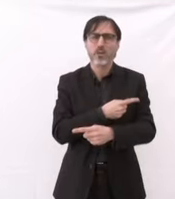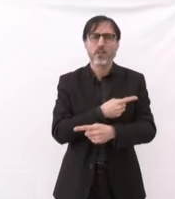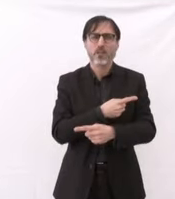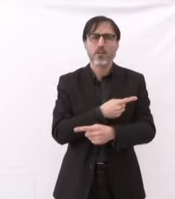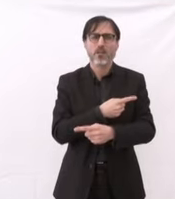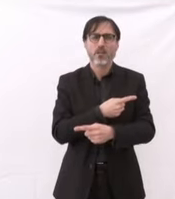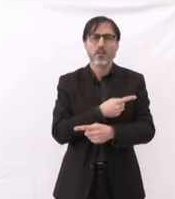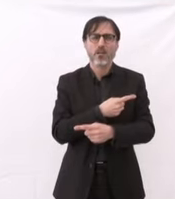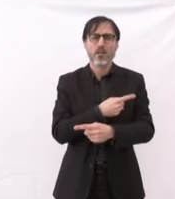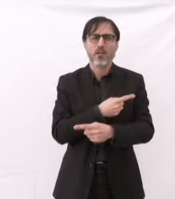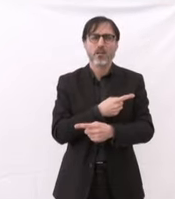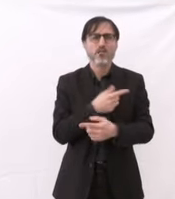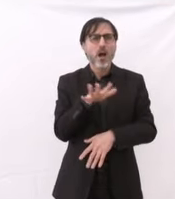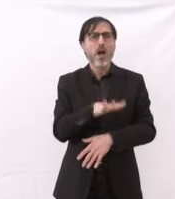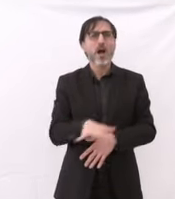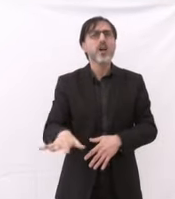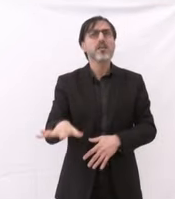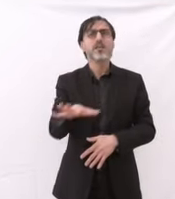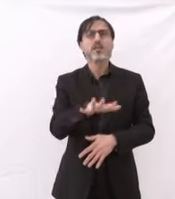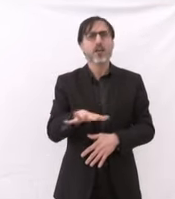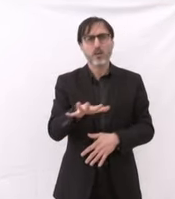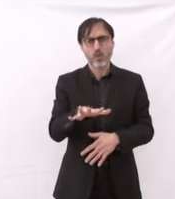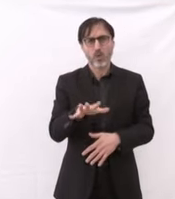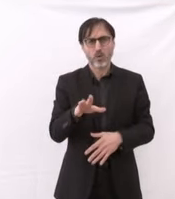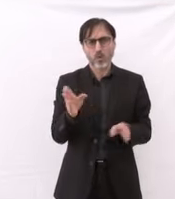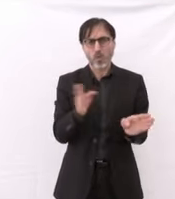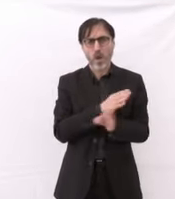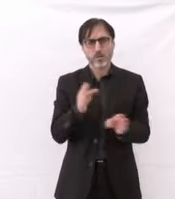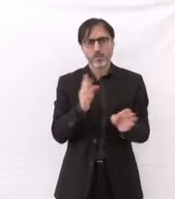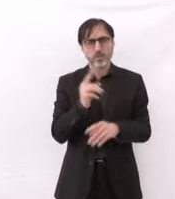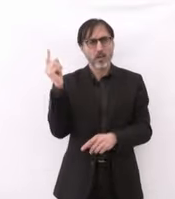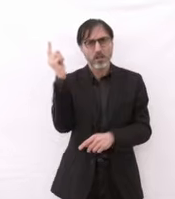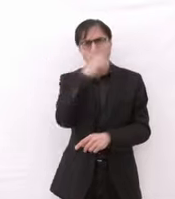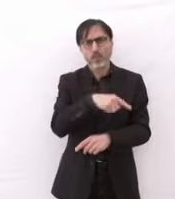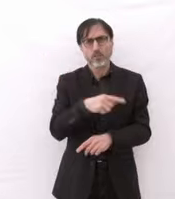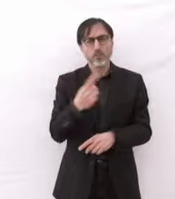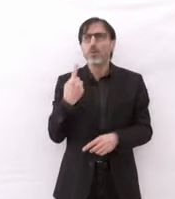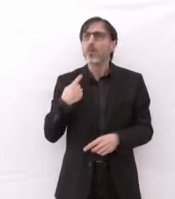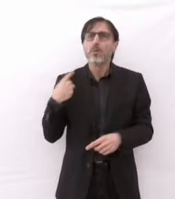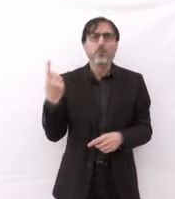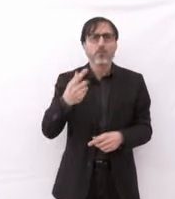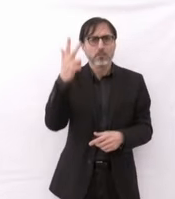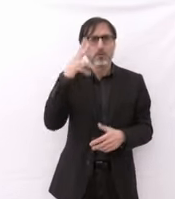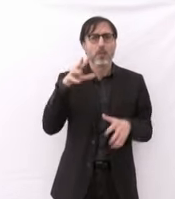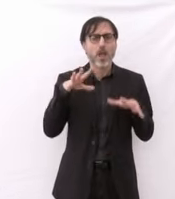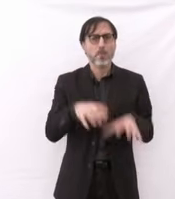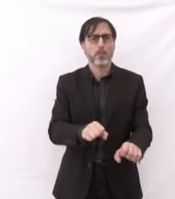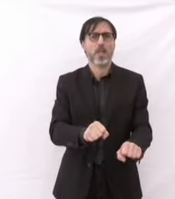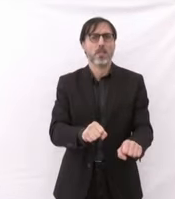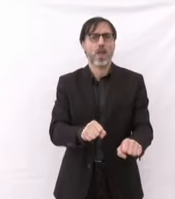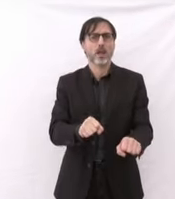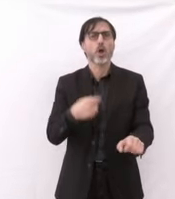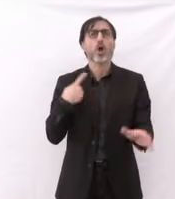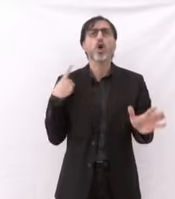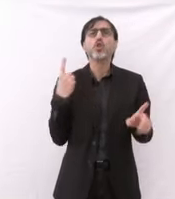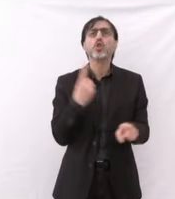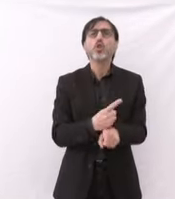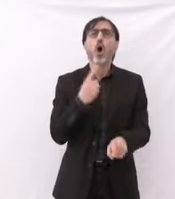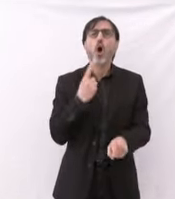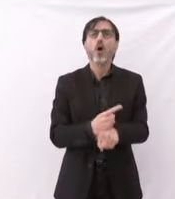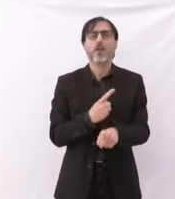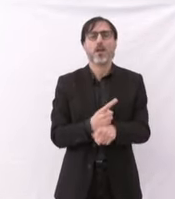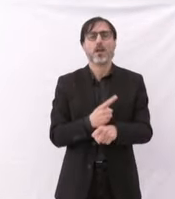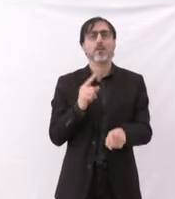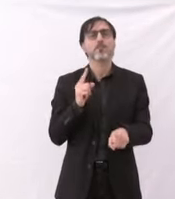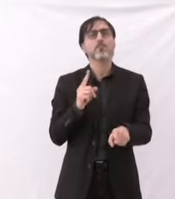c'è territorio che non lo sia difficile, sono fortemente impegnati. Il dovere è sempre di